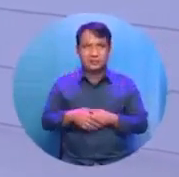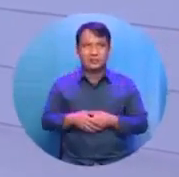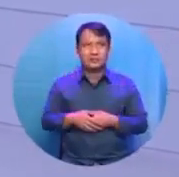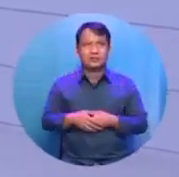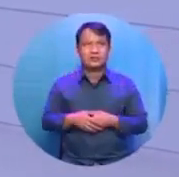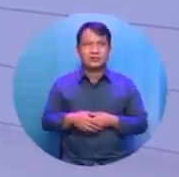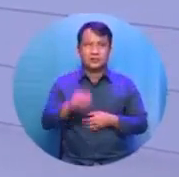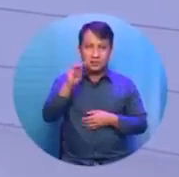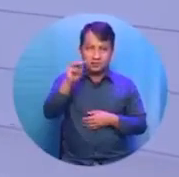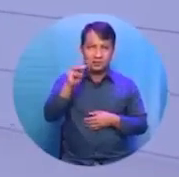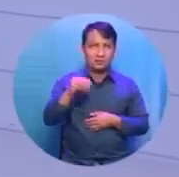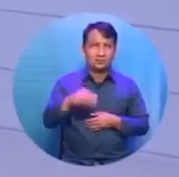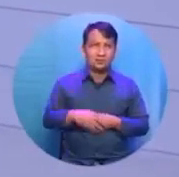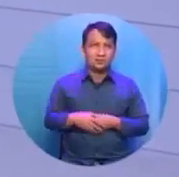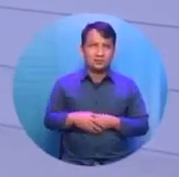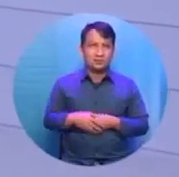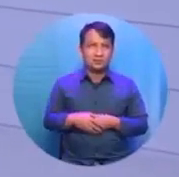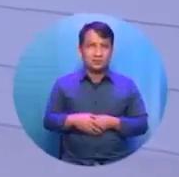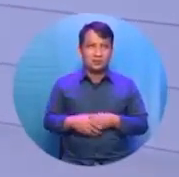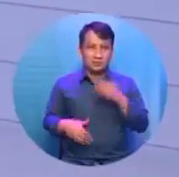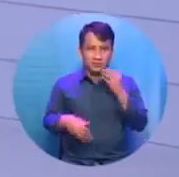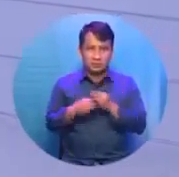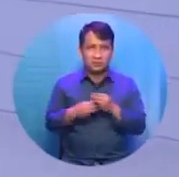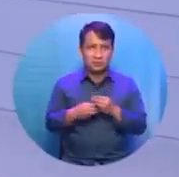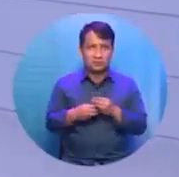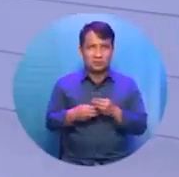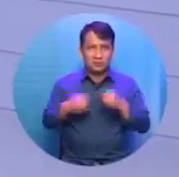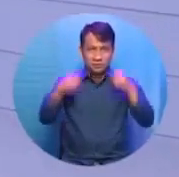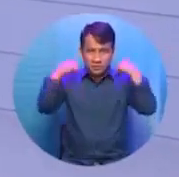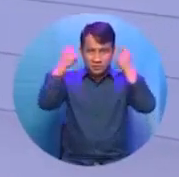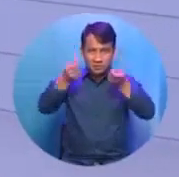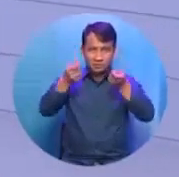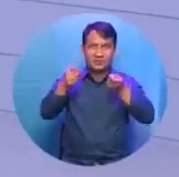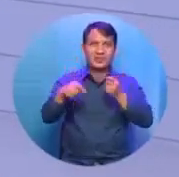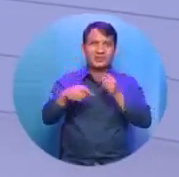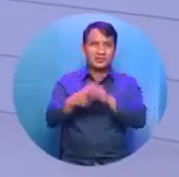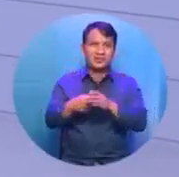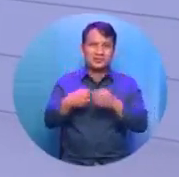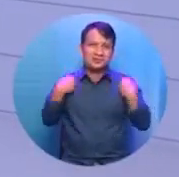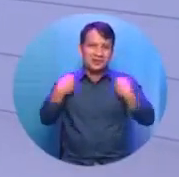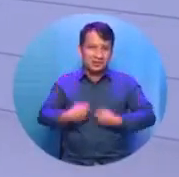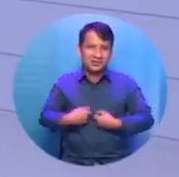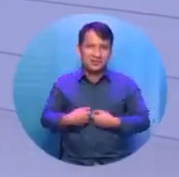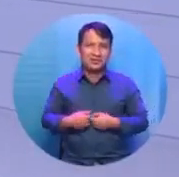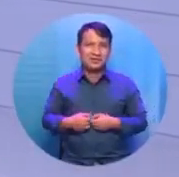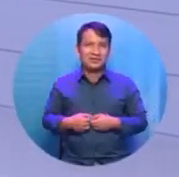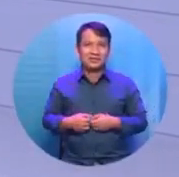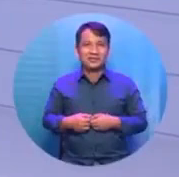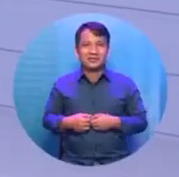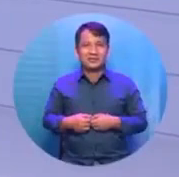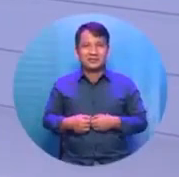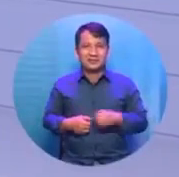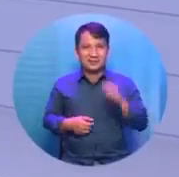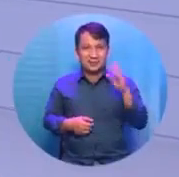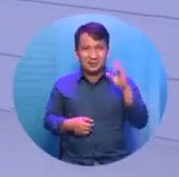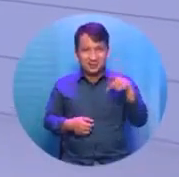Medium. Medium. Oh, dadagdagan ko ng medium na hoodie. Ng Tulfo and